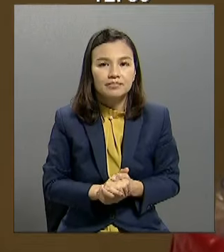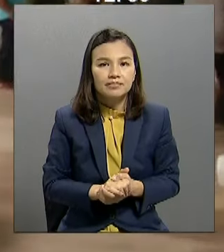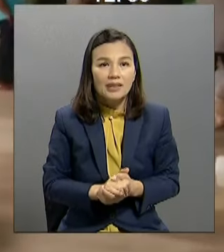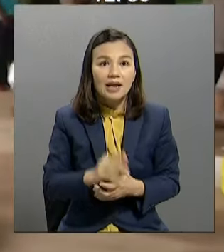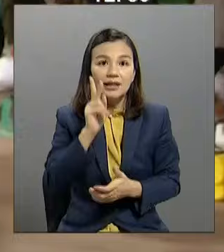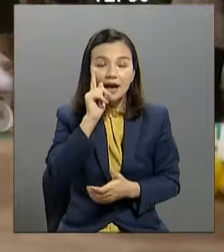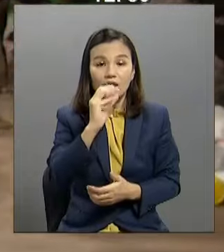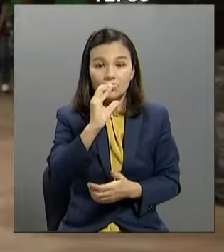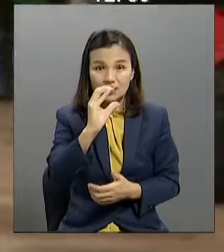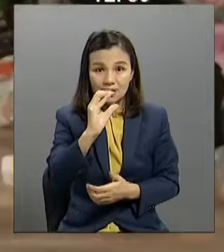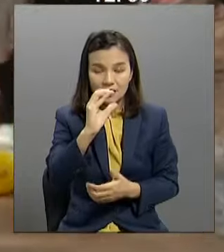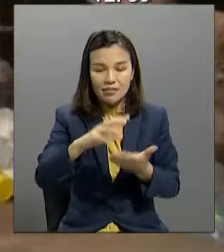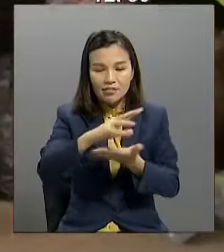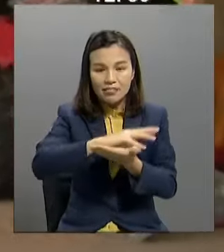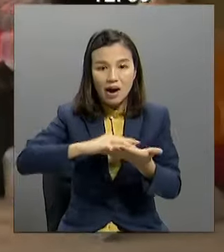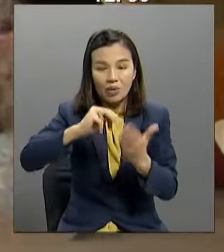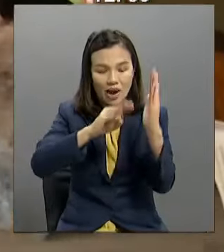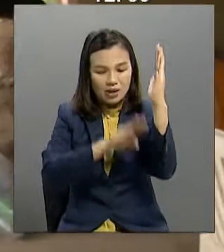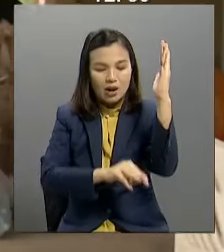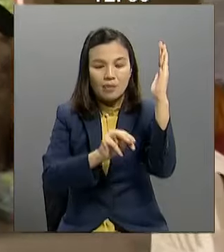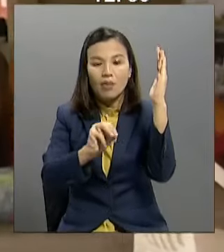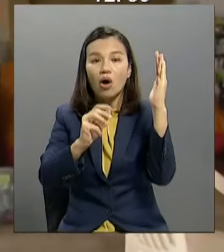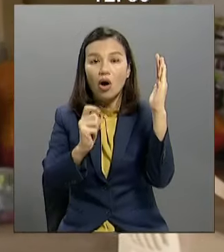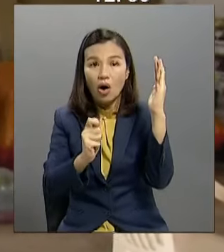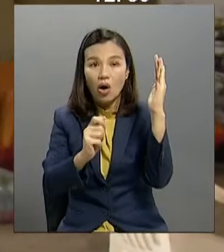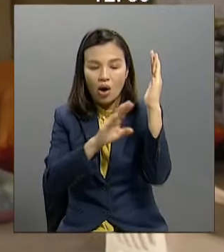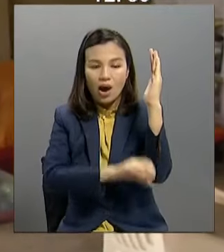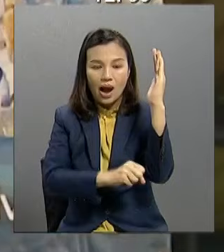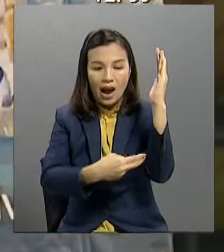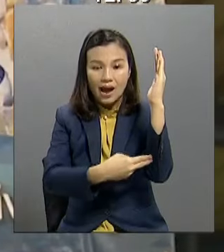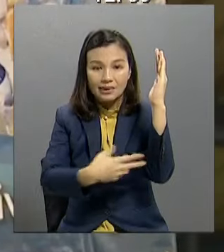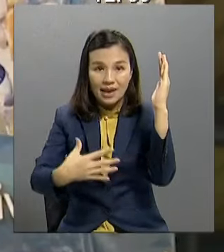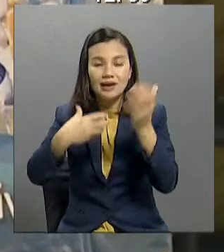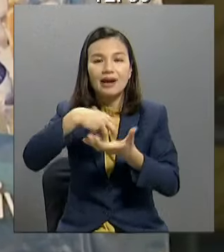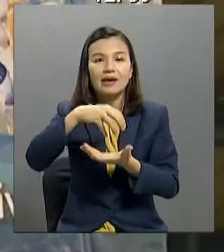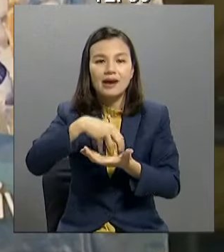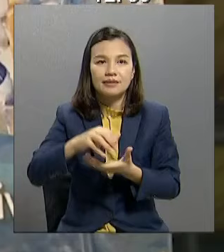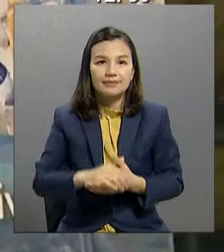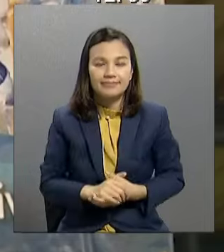าวพลเมืองมหาวิทยาลัยสงขลานครินทร์วิทยาเขตหาดใหญ่รายงาน